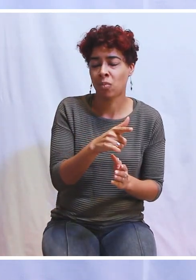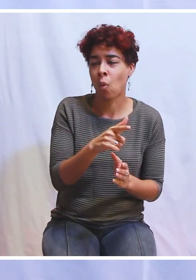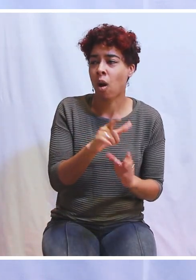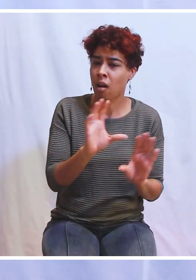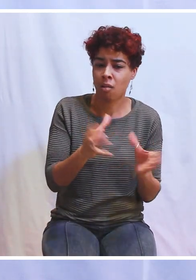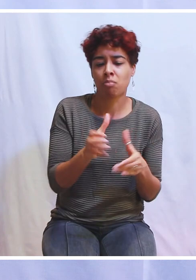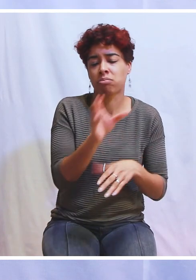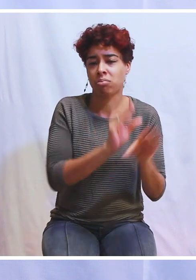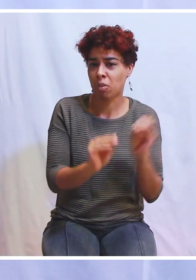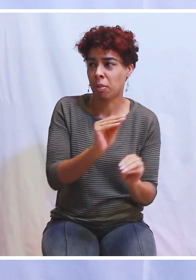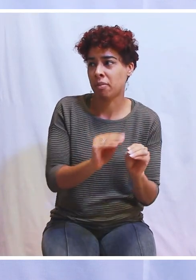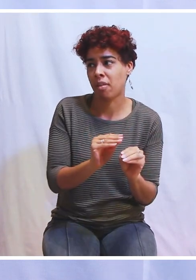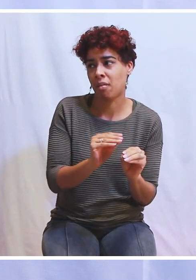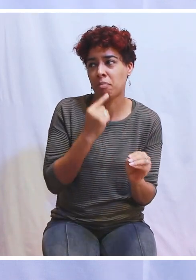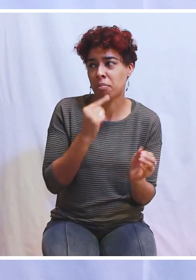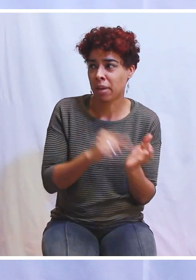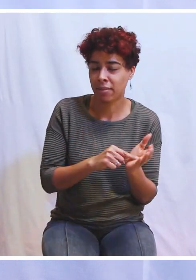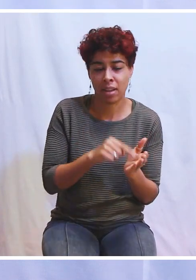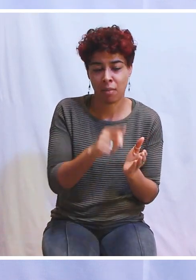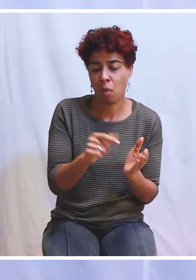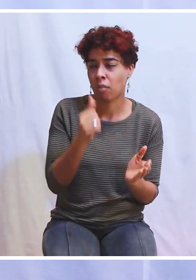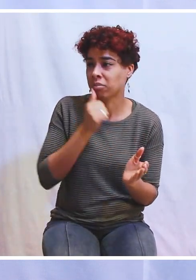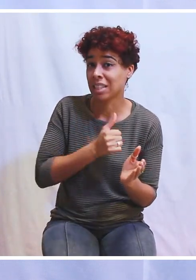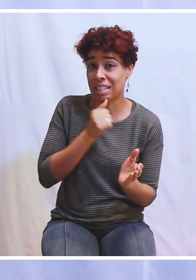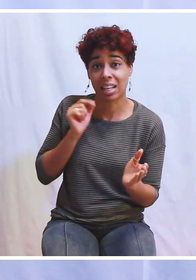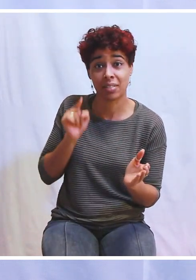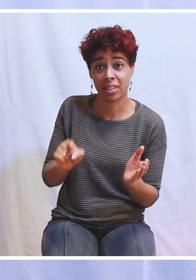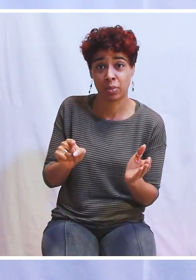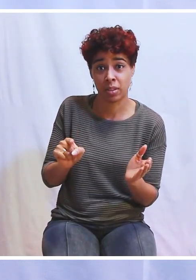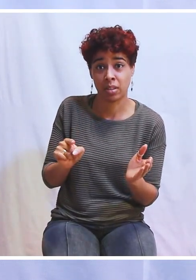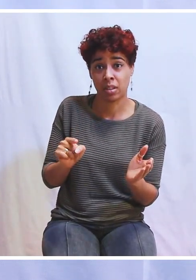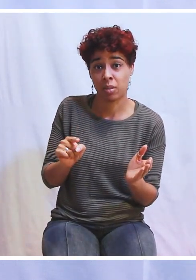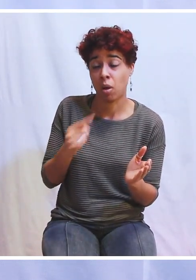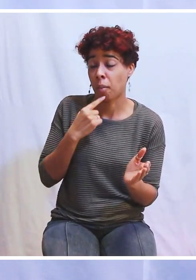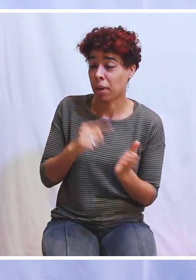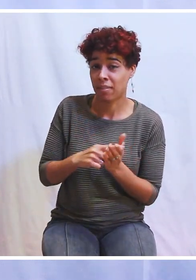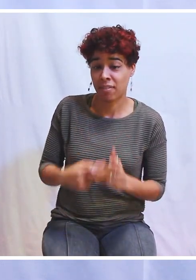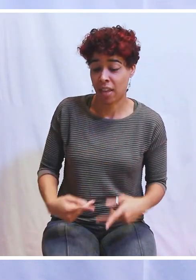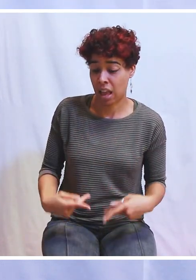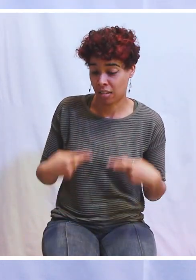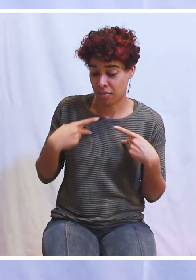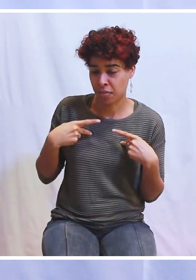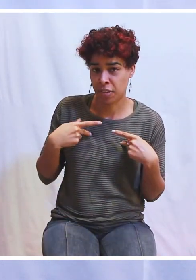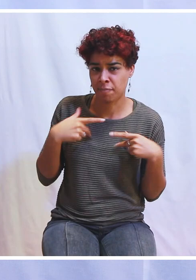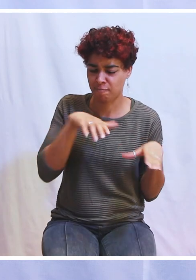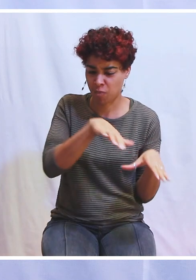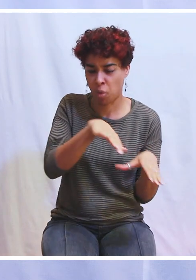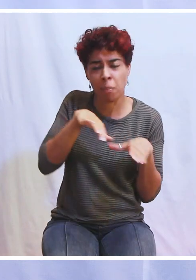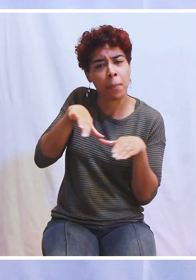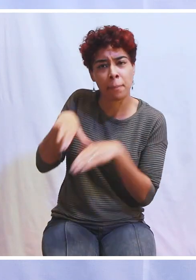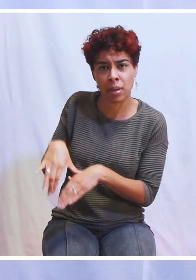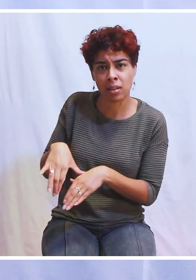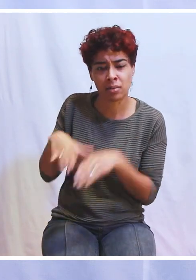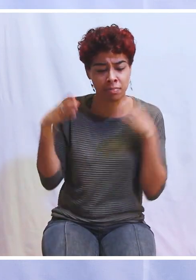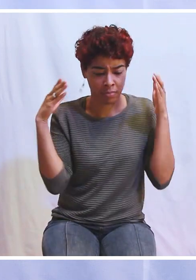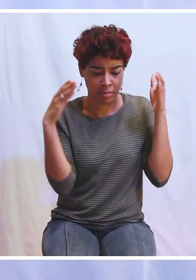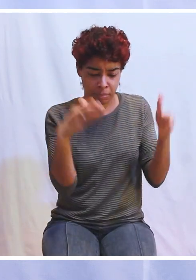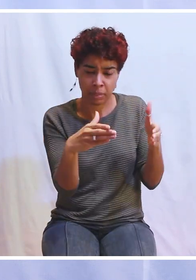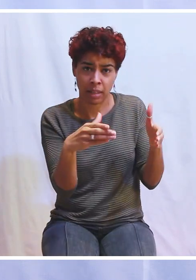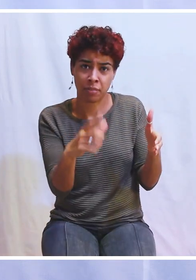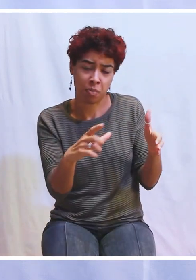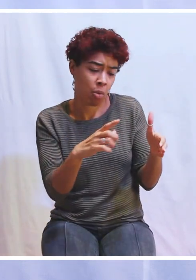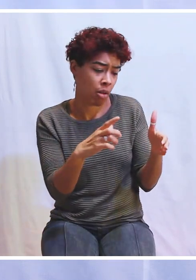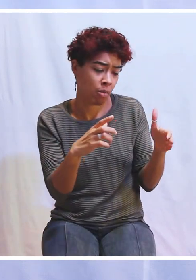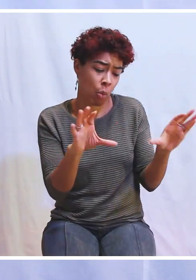troupeau. Je préfère laisser ma vie de côté pour pouvoir m'engager pour les enfants que j'ai et